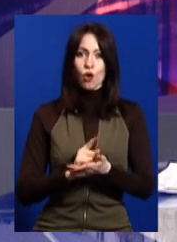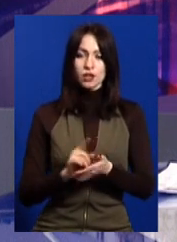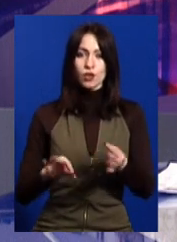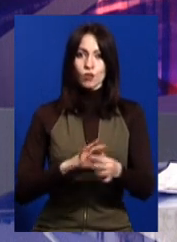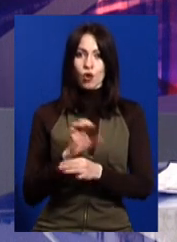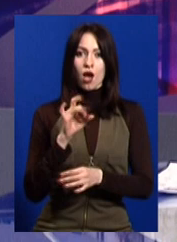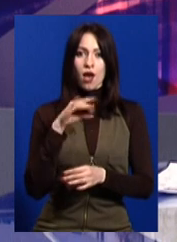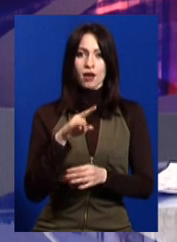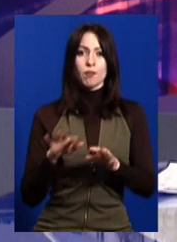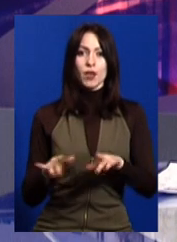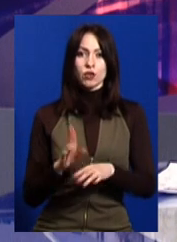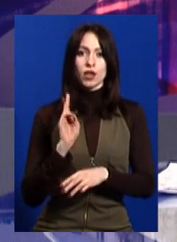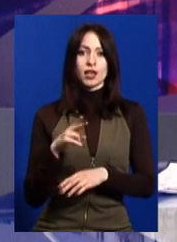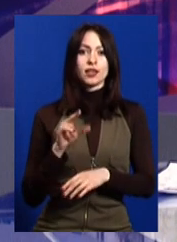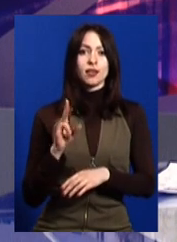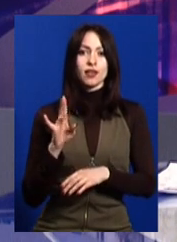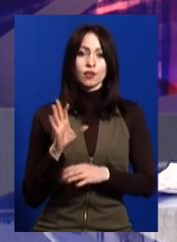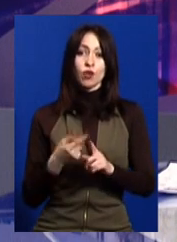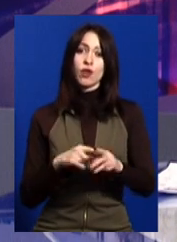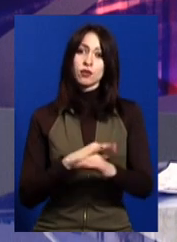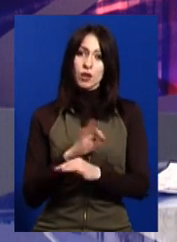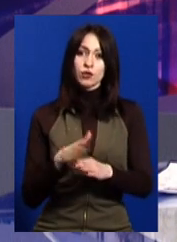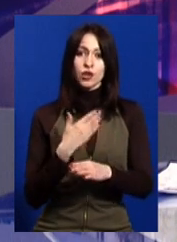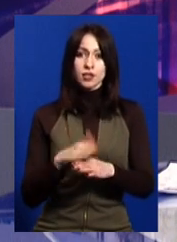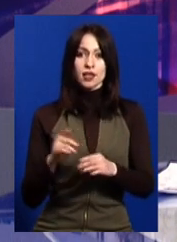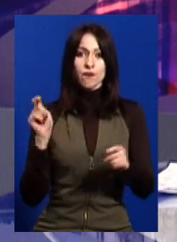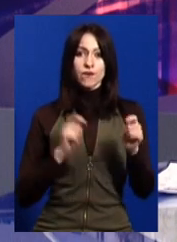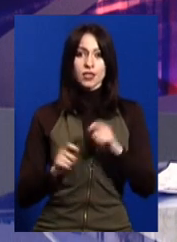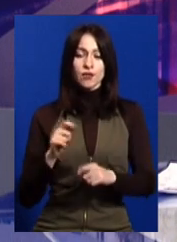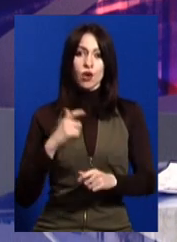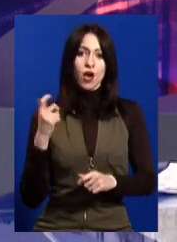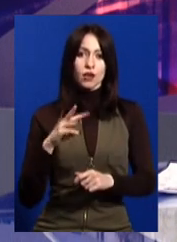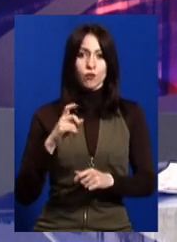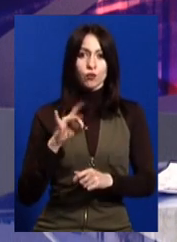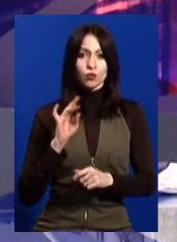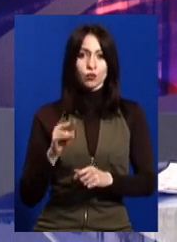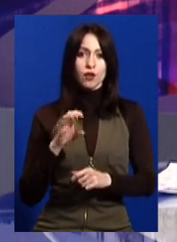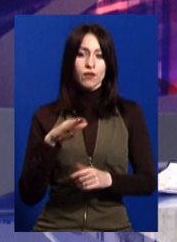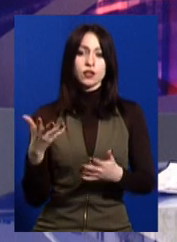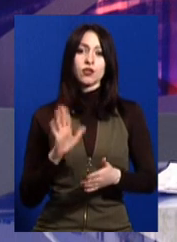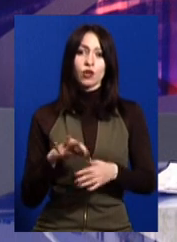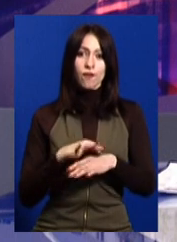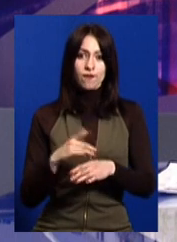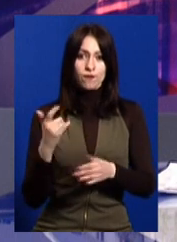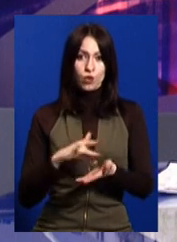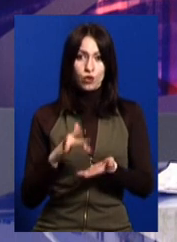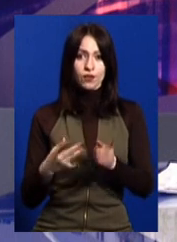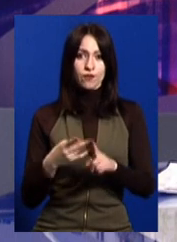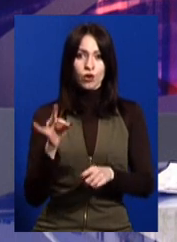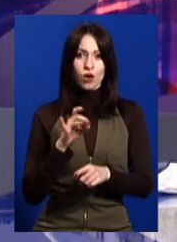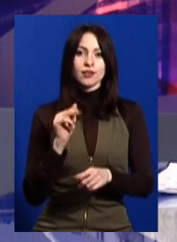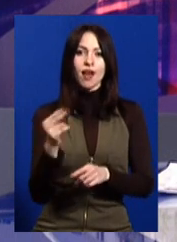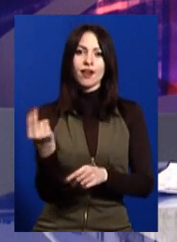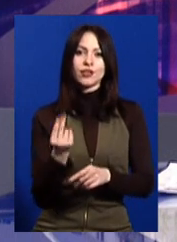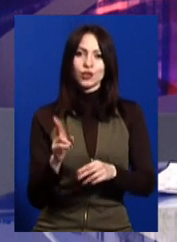координаторка проєкту арт-піаніно Катерина Данилова. Цей проєкт – частина фестивалю «Харків Мюзік Фест», який проходить у місті вдруге. Як